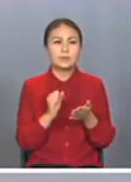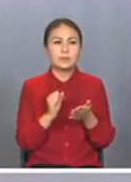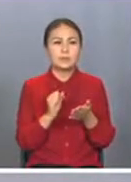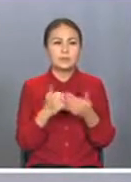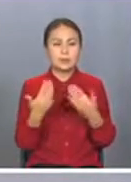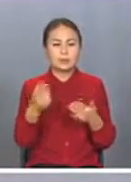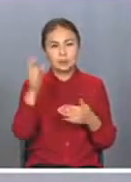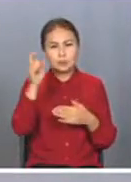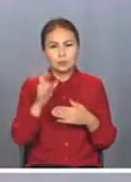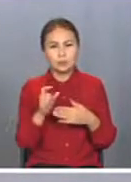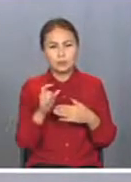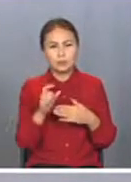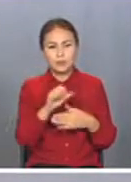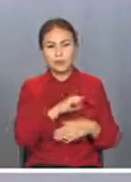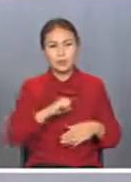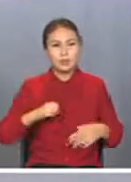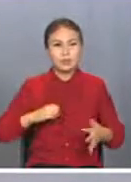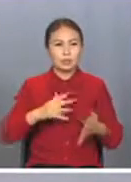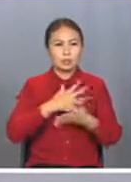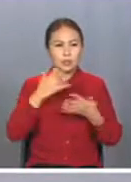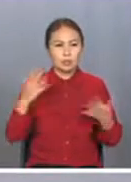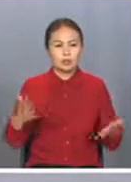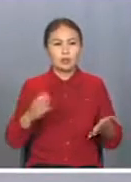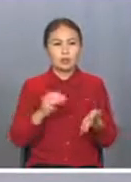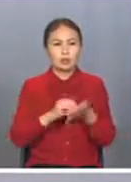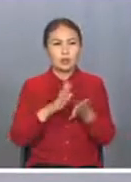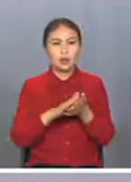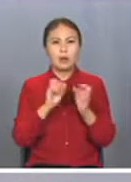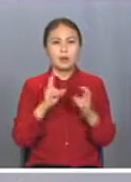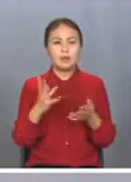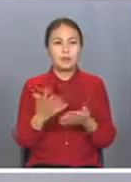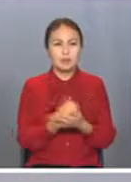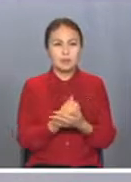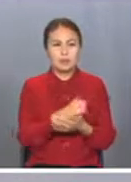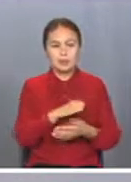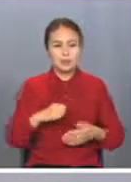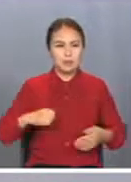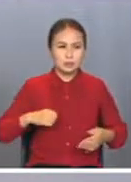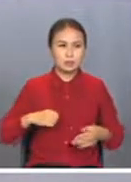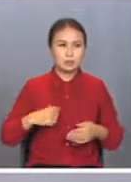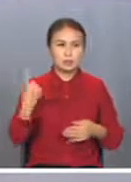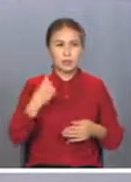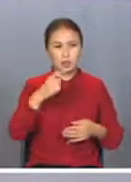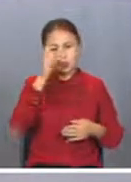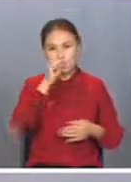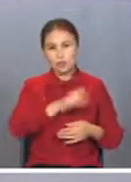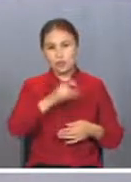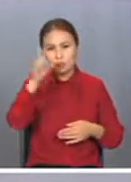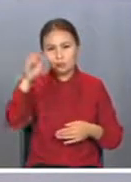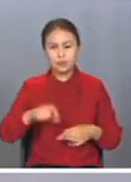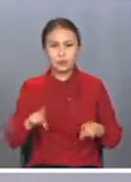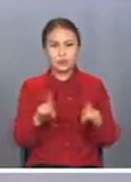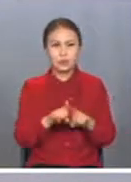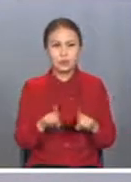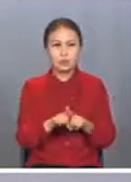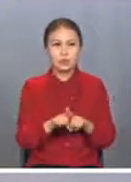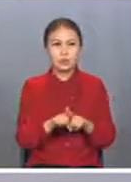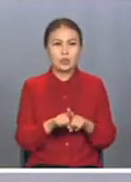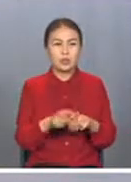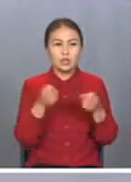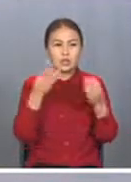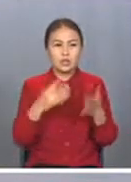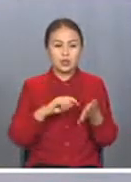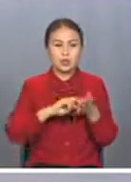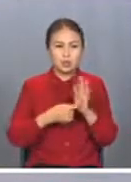жерде ең үлкен ортақ бөлгішті қалай табамыз? Ең бірінші, екеуінде де кездесетін жай